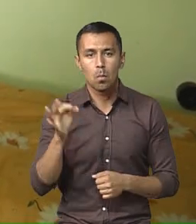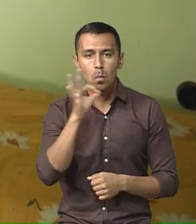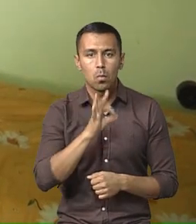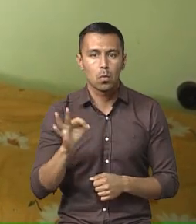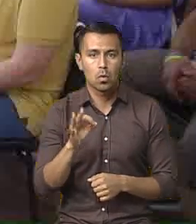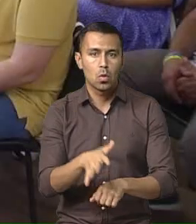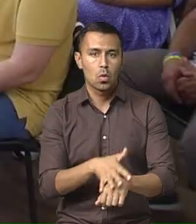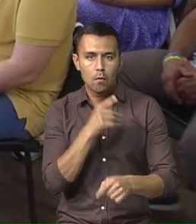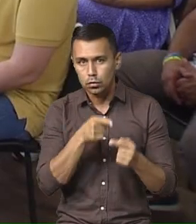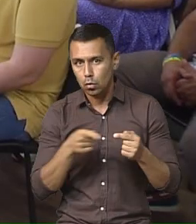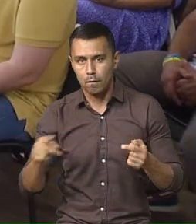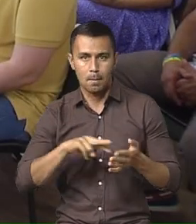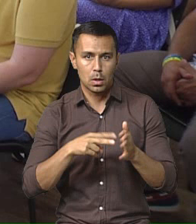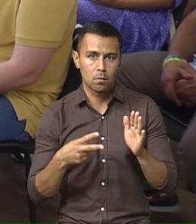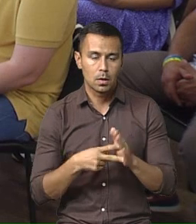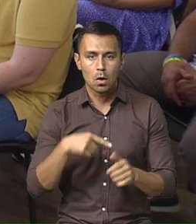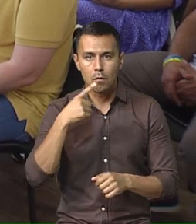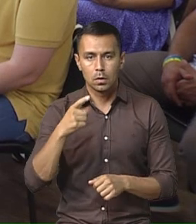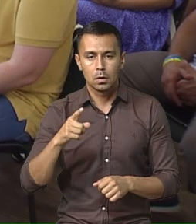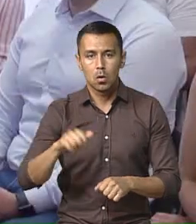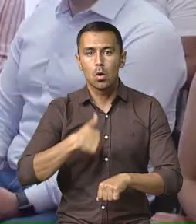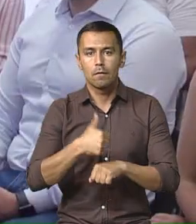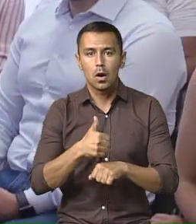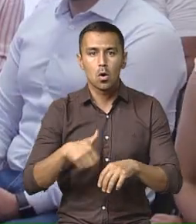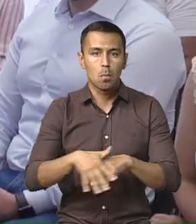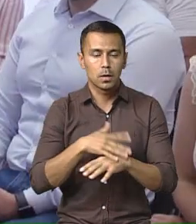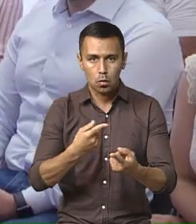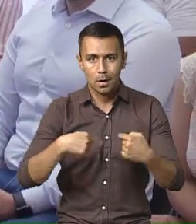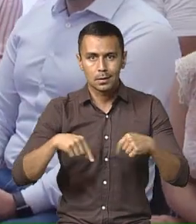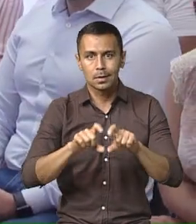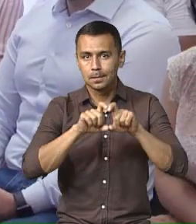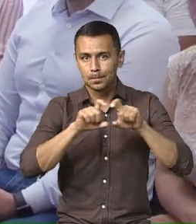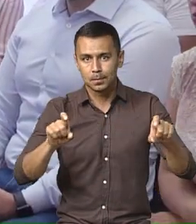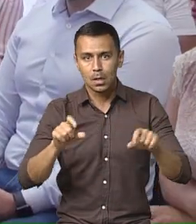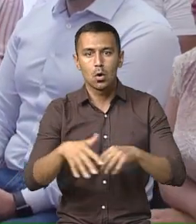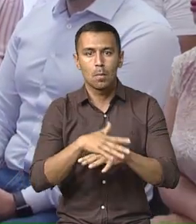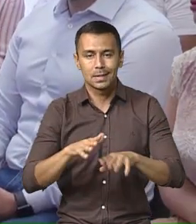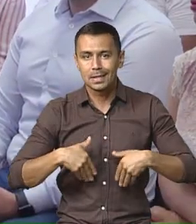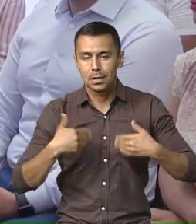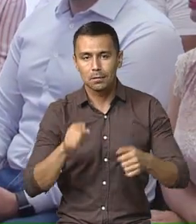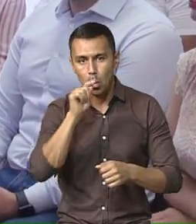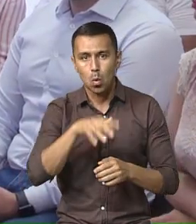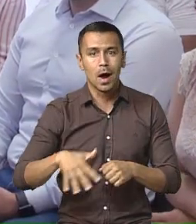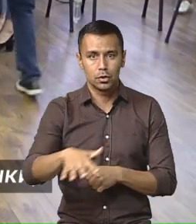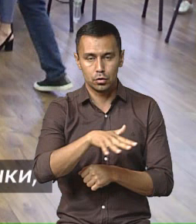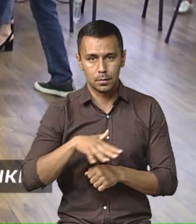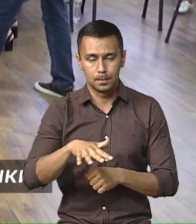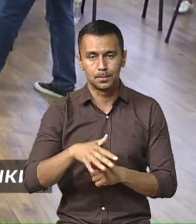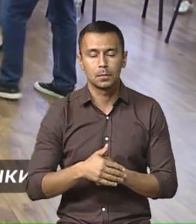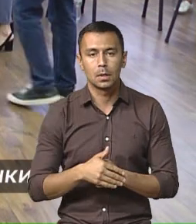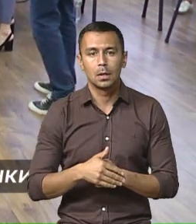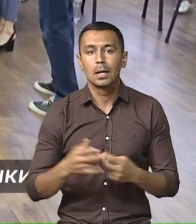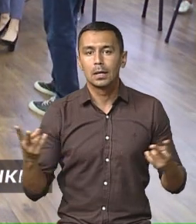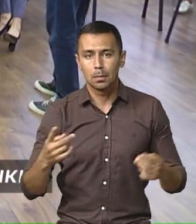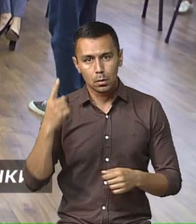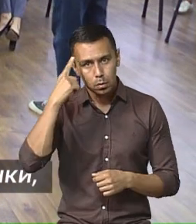про довгострокове планування, каже голова громадської організації «Громадська ініціатива Луганщини» Тетяна Кирилова. Надо думать